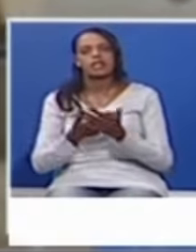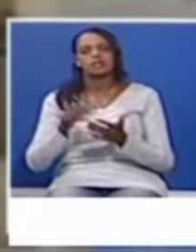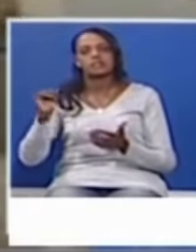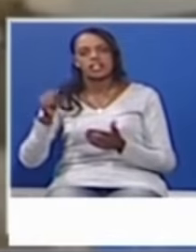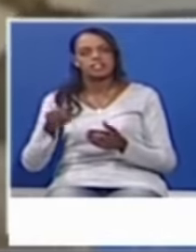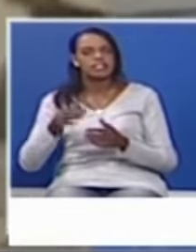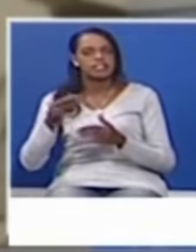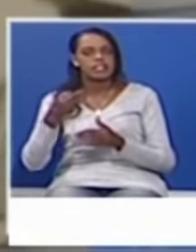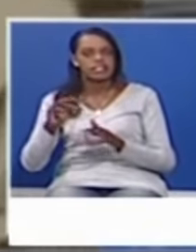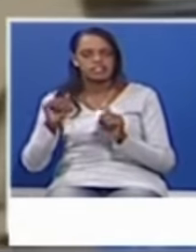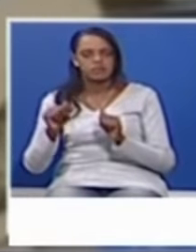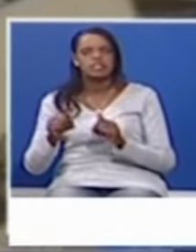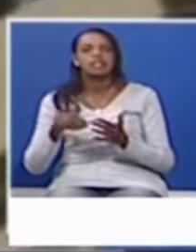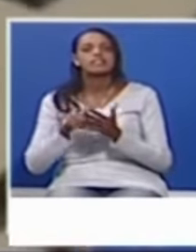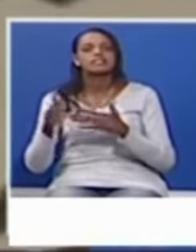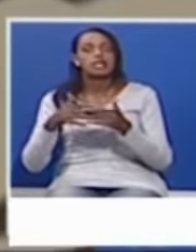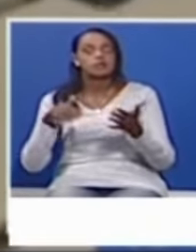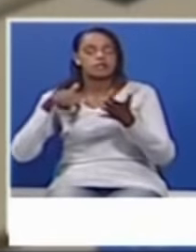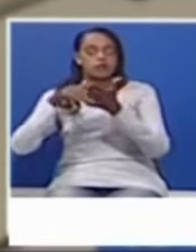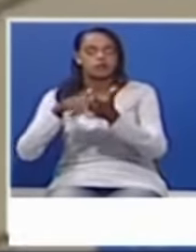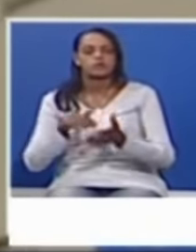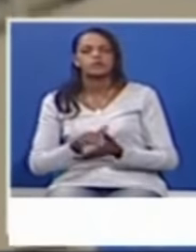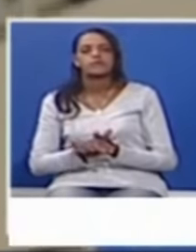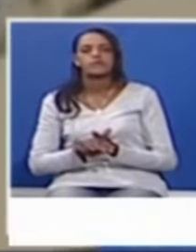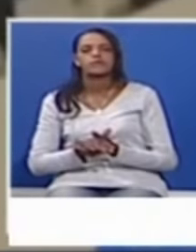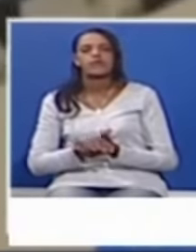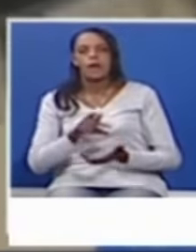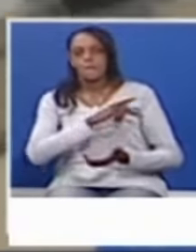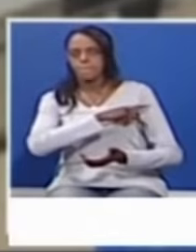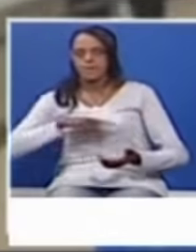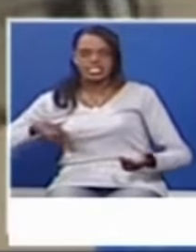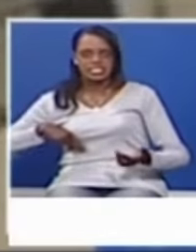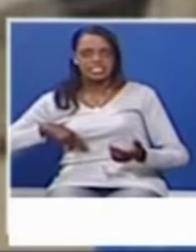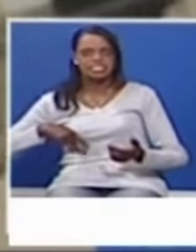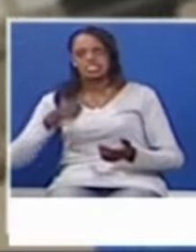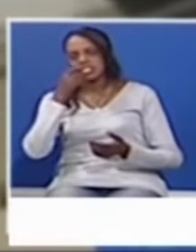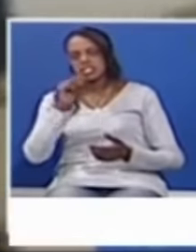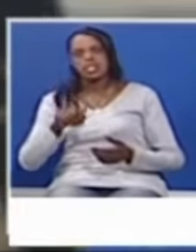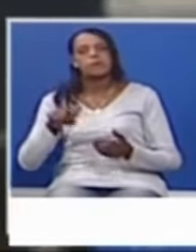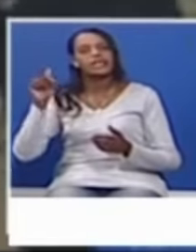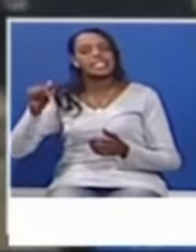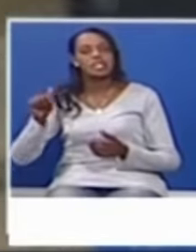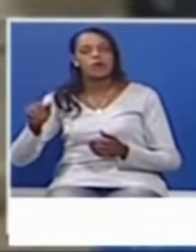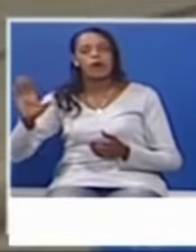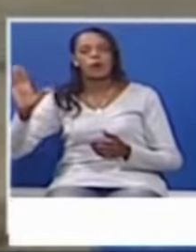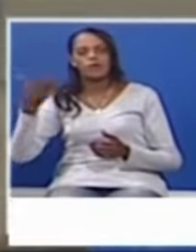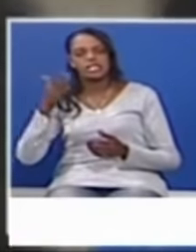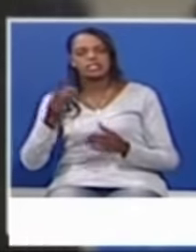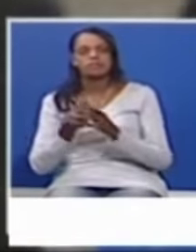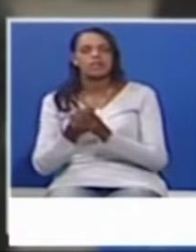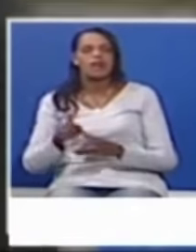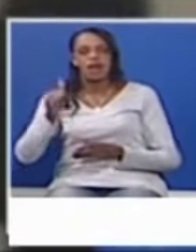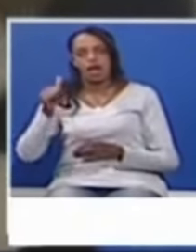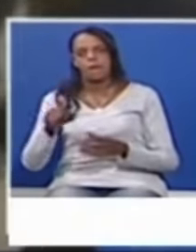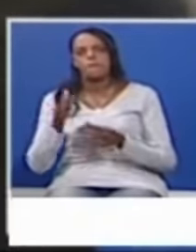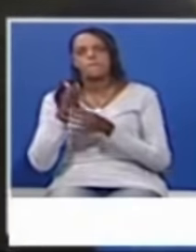Hedar Nay Kilita Ma'altat Nay Sirah Mibtsah Fatimom. President Isaias Kadama Gonder Abzaatolu, Kadamay Minister Dr. Abiy Ahmed, Mukhtil